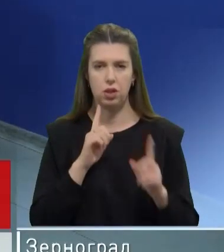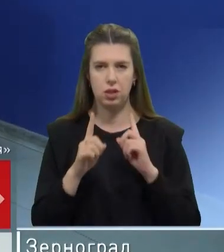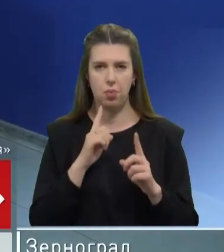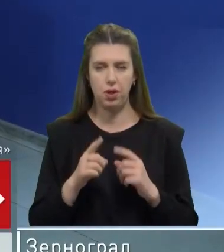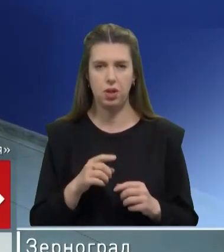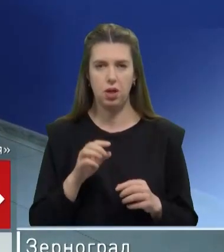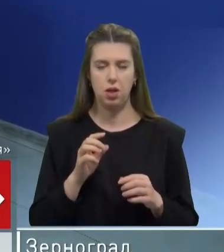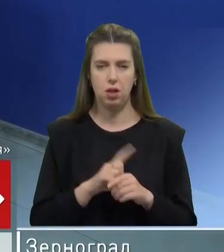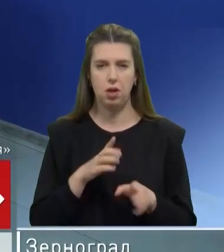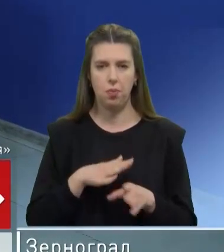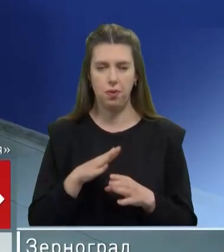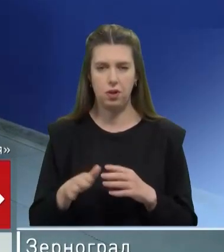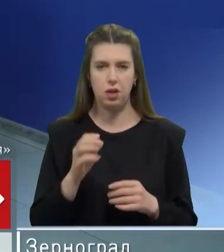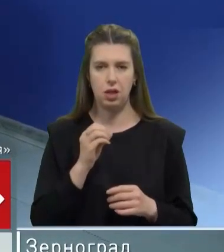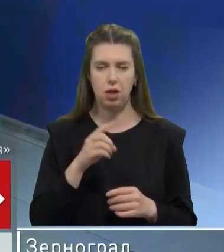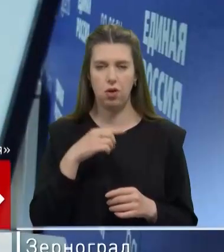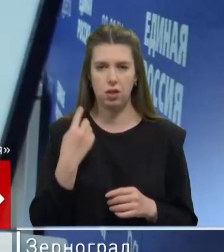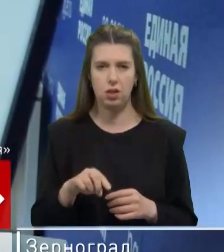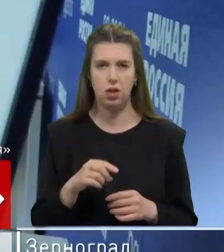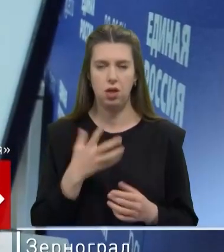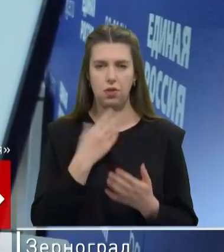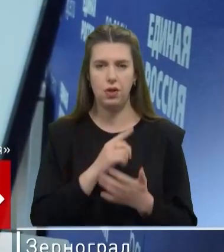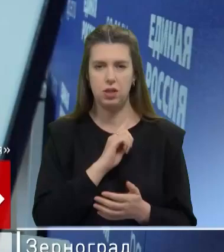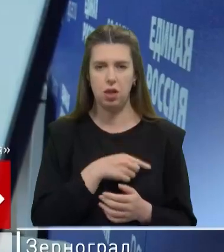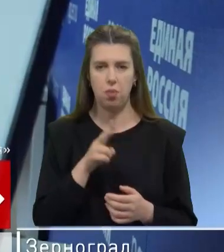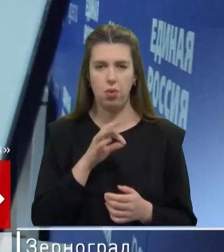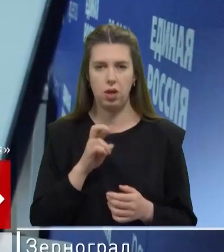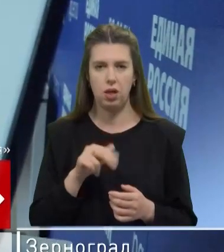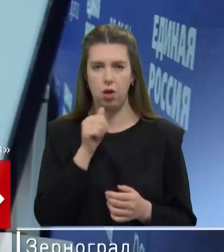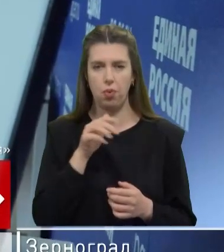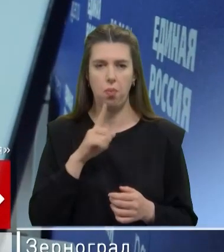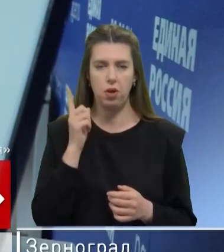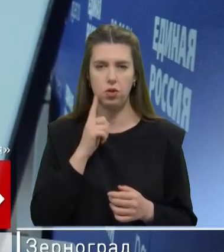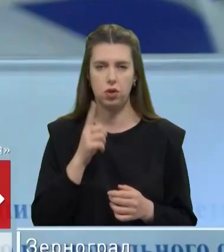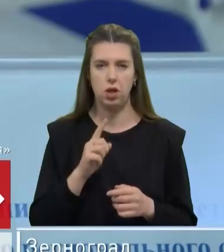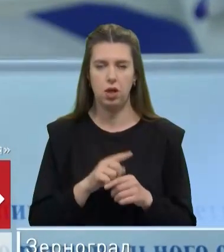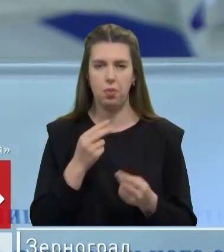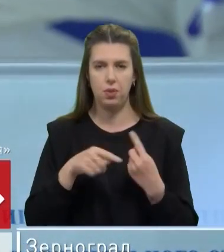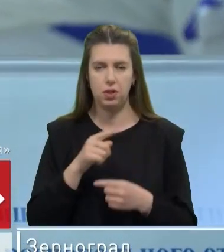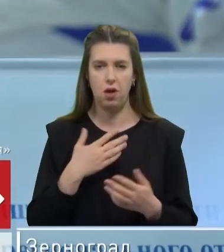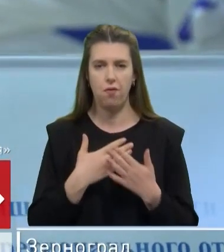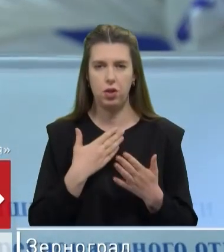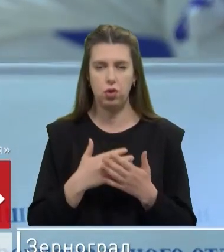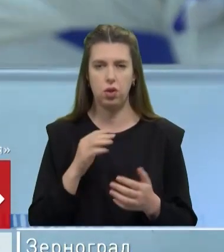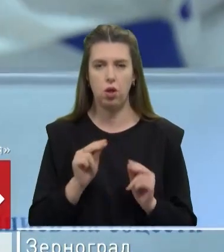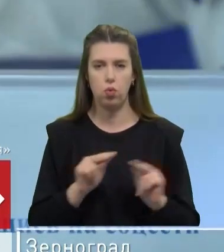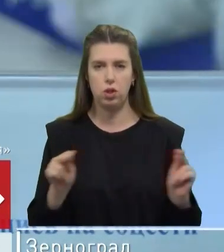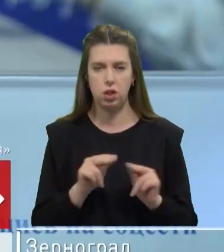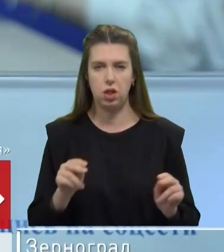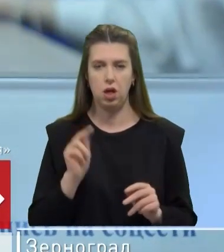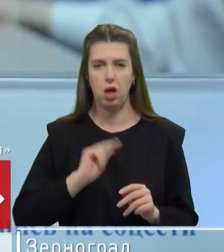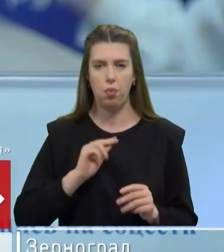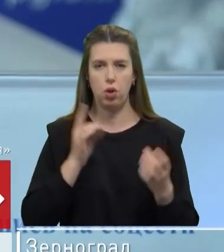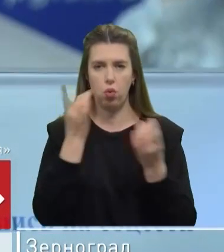собрание. Праймерис проведет «Единая Россия». Свои силы в политике пробуют молодежь, предприниматели, волонтеры, преподаватели,